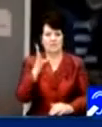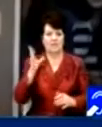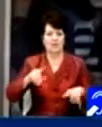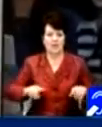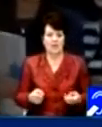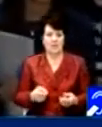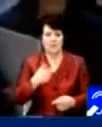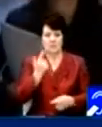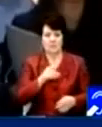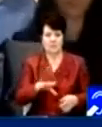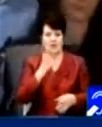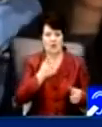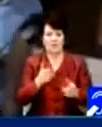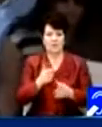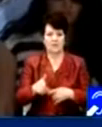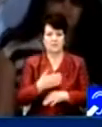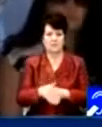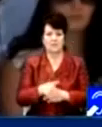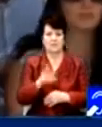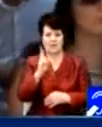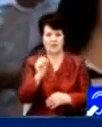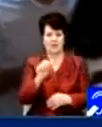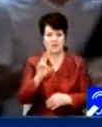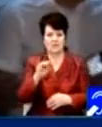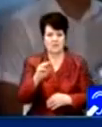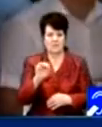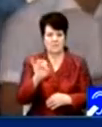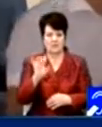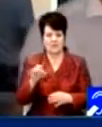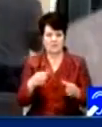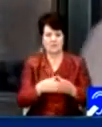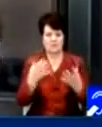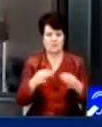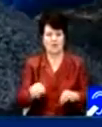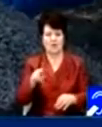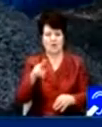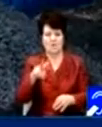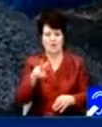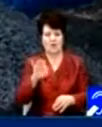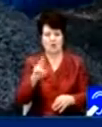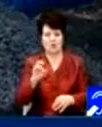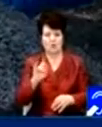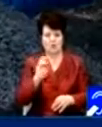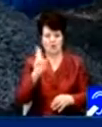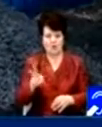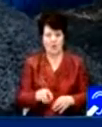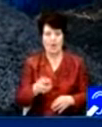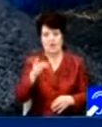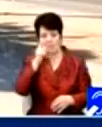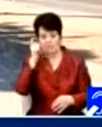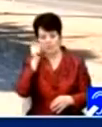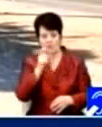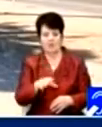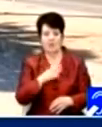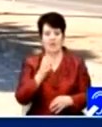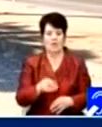ele erau pregătite pe strada Cantemir sau în sediul Partidului Democrat la Pocopniuc și anturajul lui. Dorin Chirtoacă este învinuit de corupere